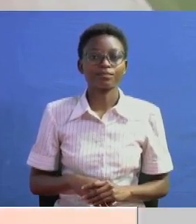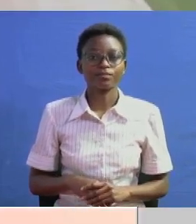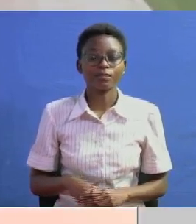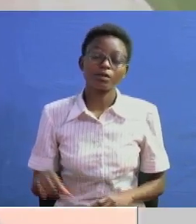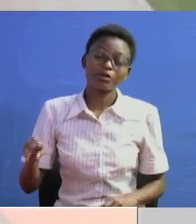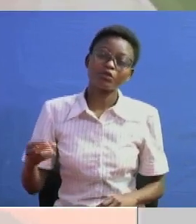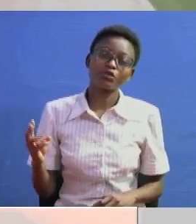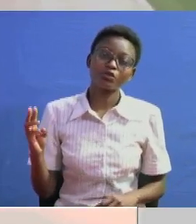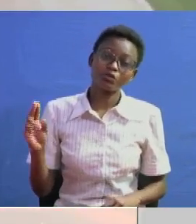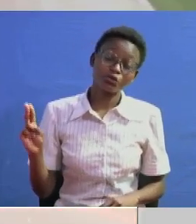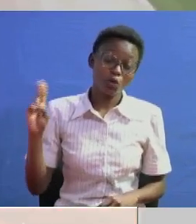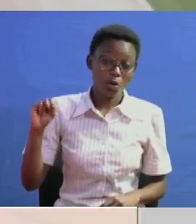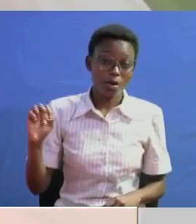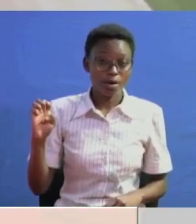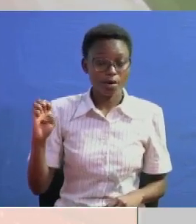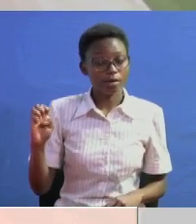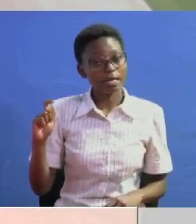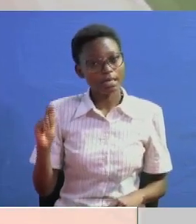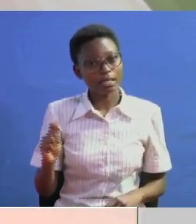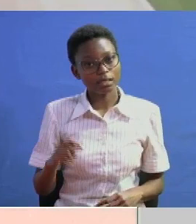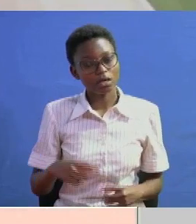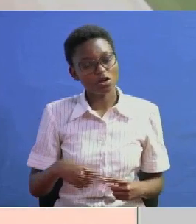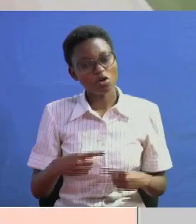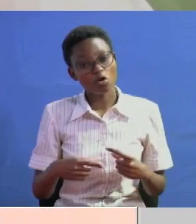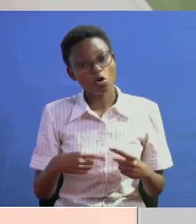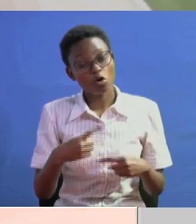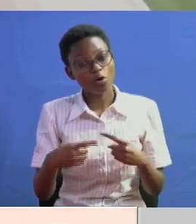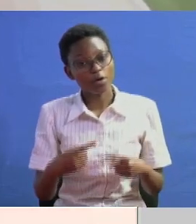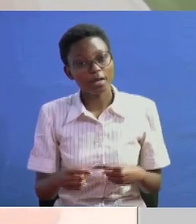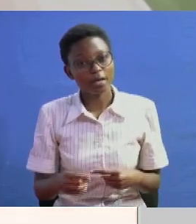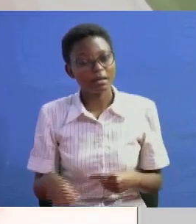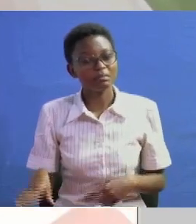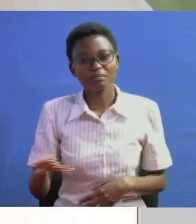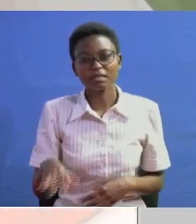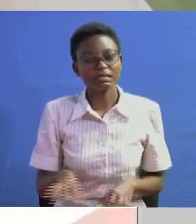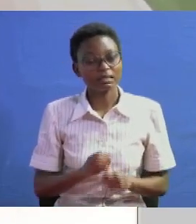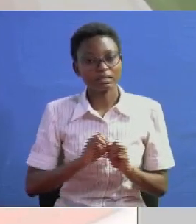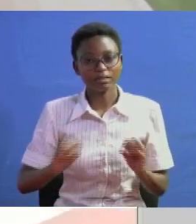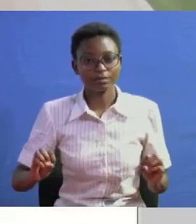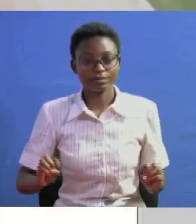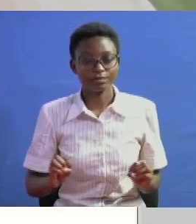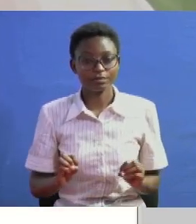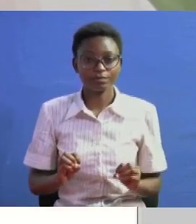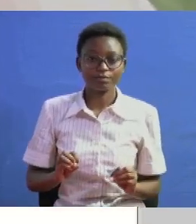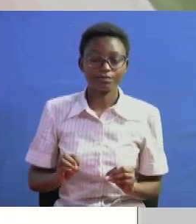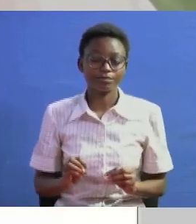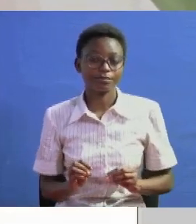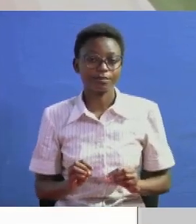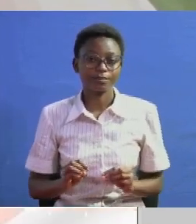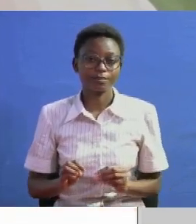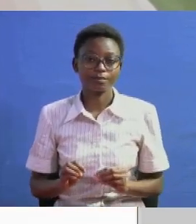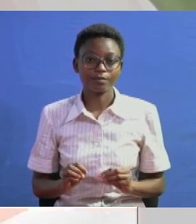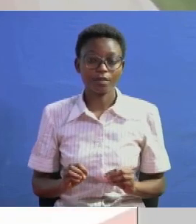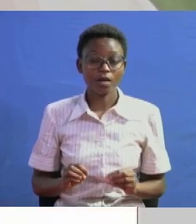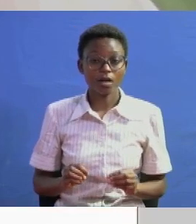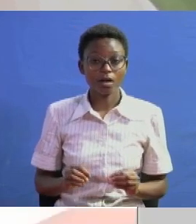mahali. Junaid haendi mahali. Imekuwa porojo mingi ya magazeti.